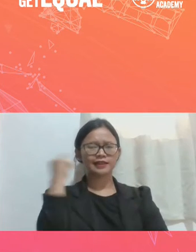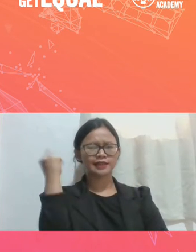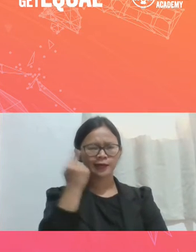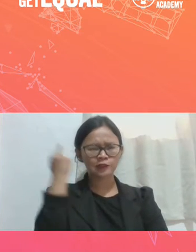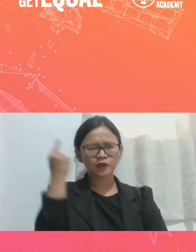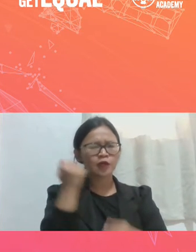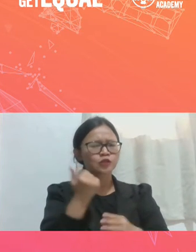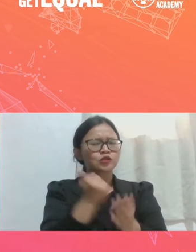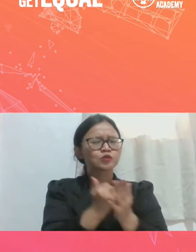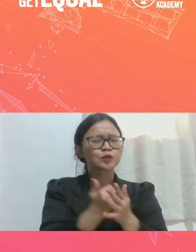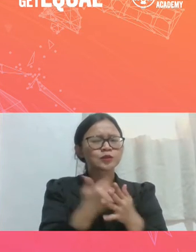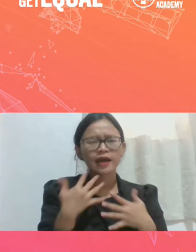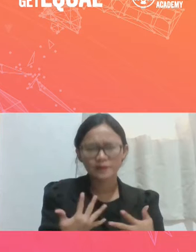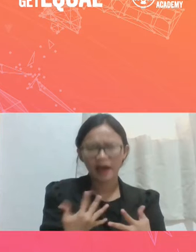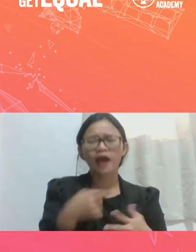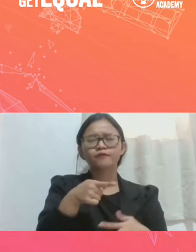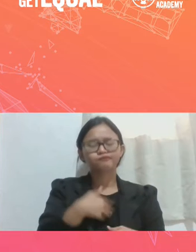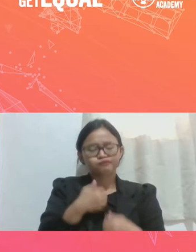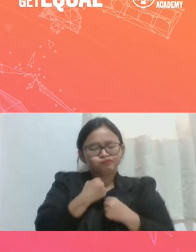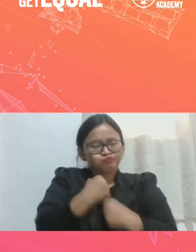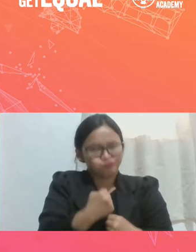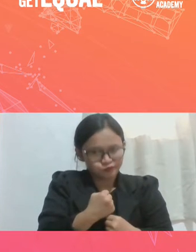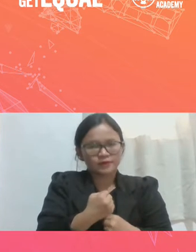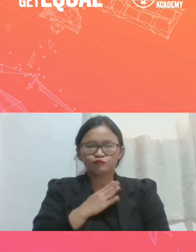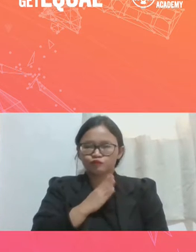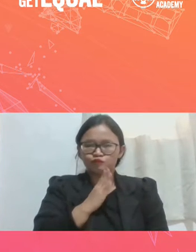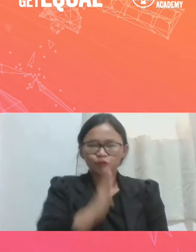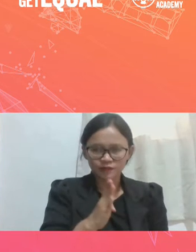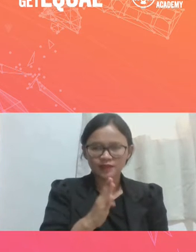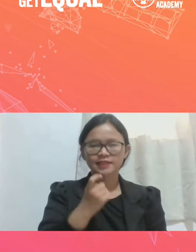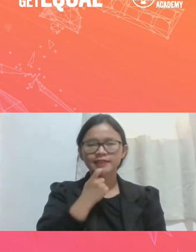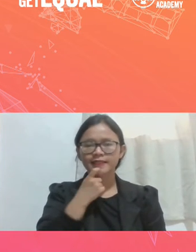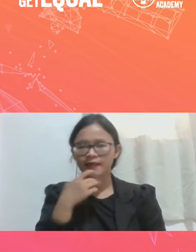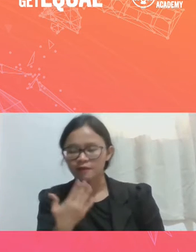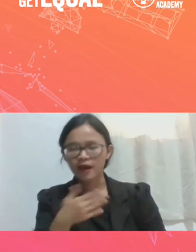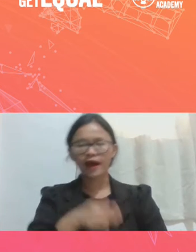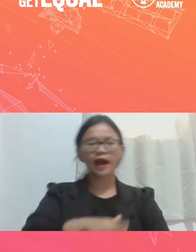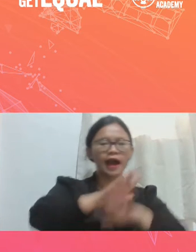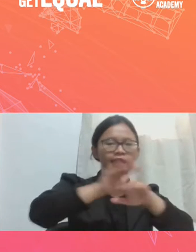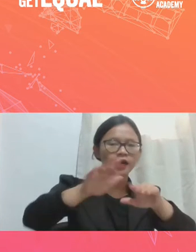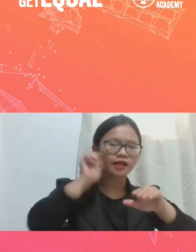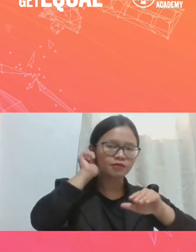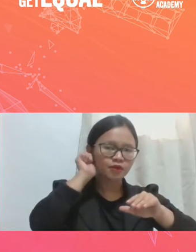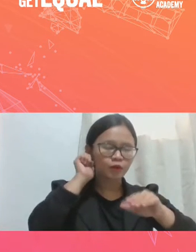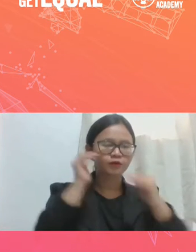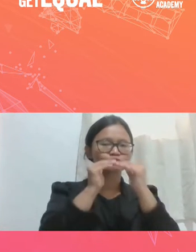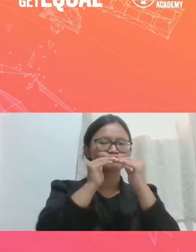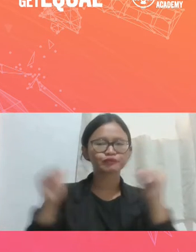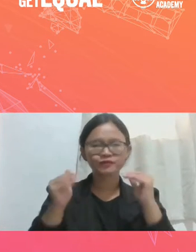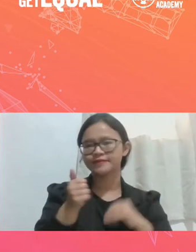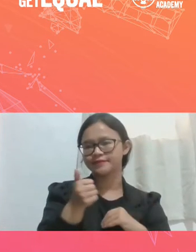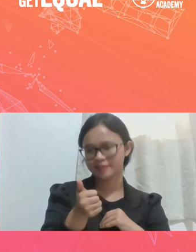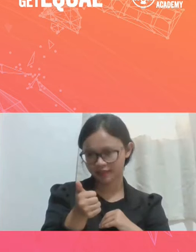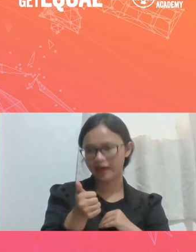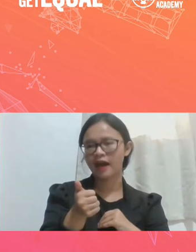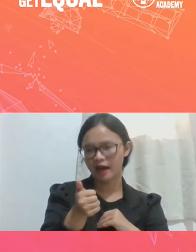Plan Internasional Indonesia, memiliki komitmen dalam mendorong pemenuhan hak anak dan kesetaraan bagi anak perempuan. Berbagai upaya